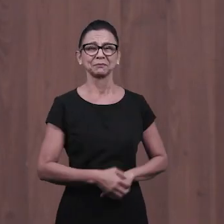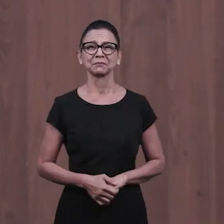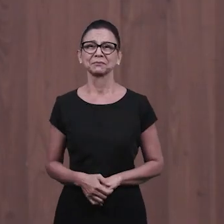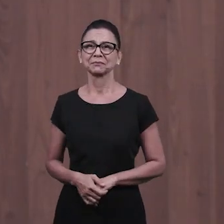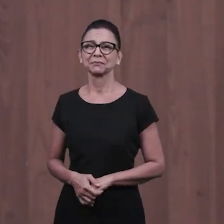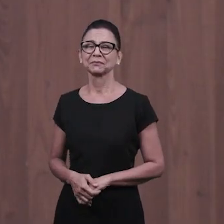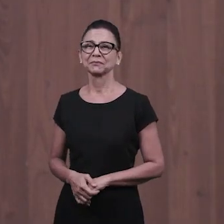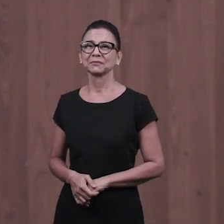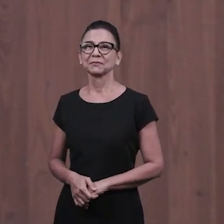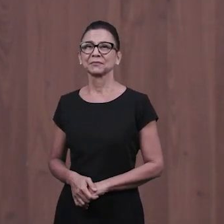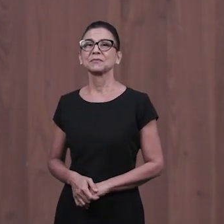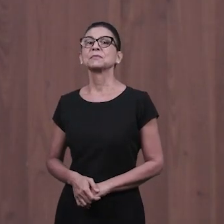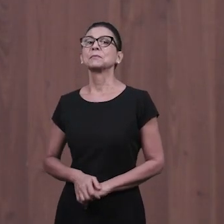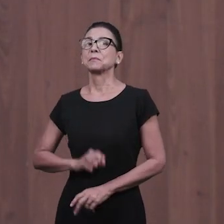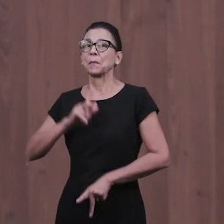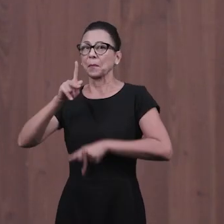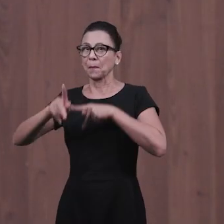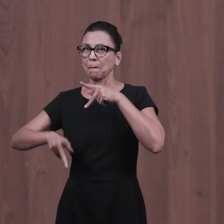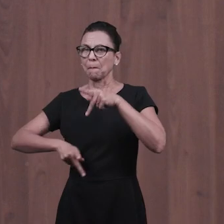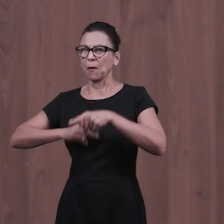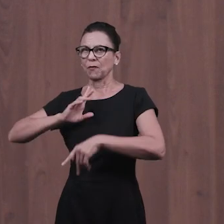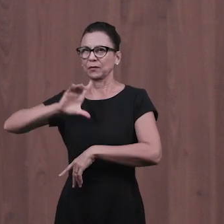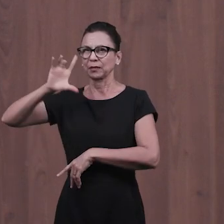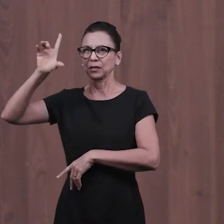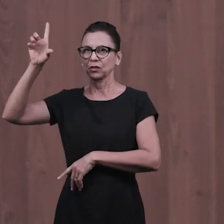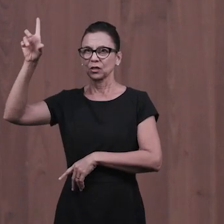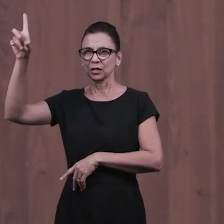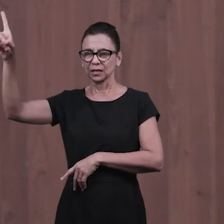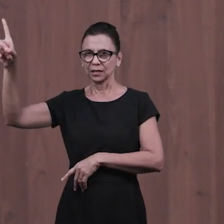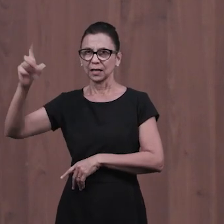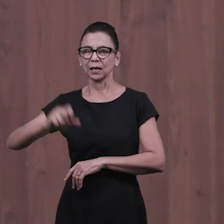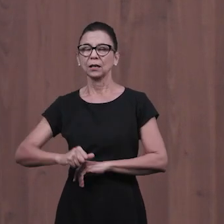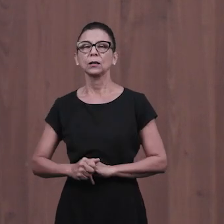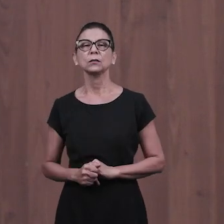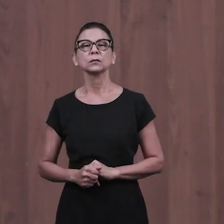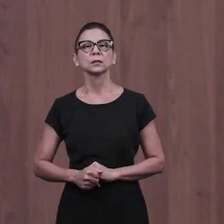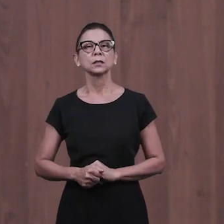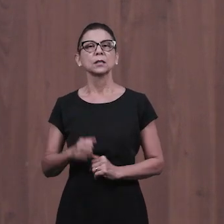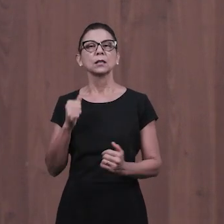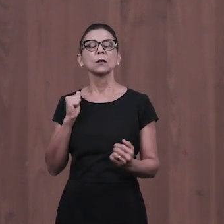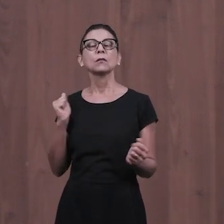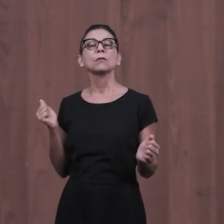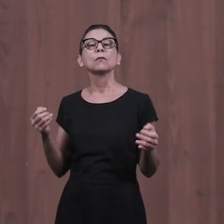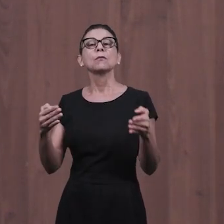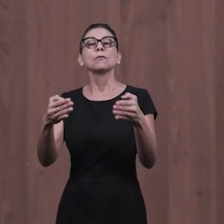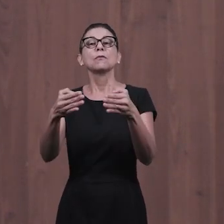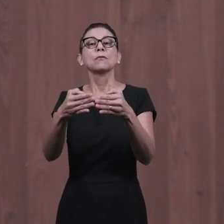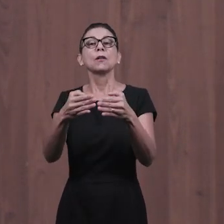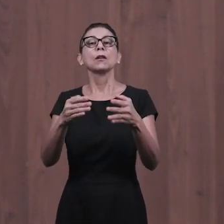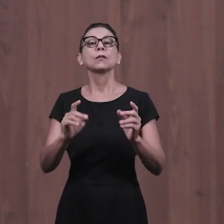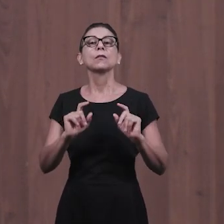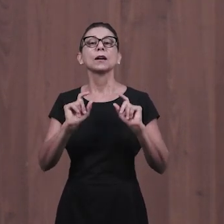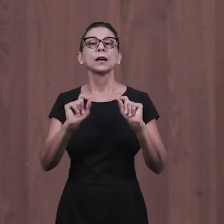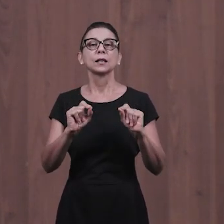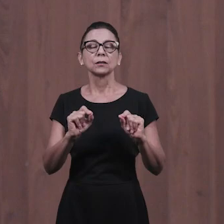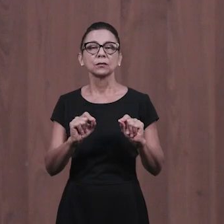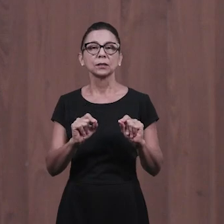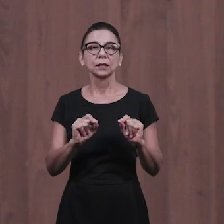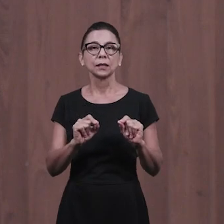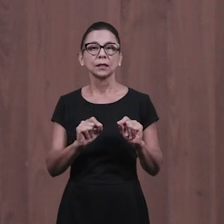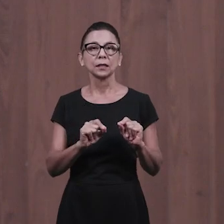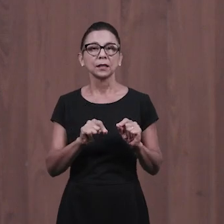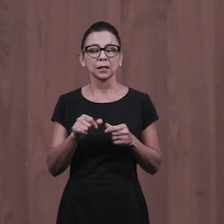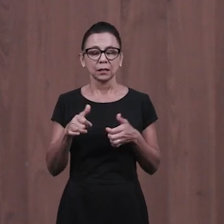Ce peuple allait en chemin de Canaan, la terre promise. Et nous sommes différents? Non.